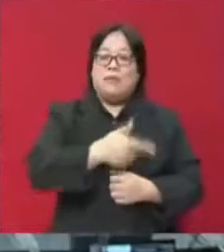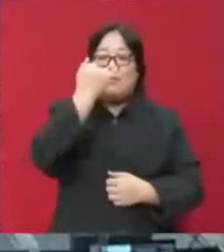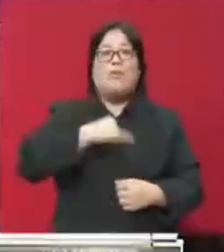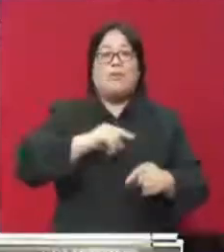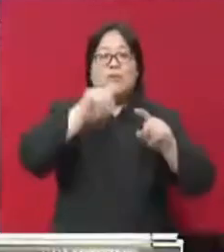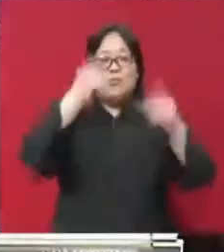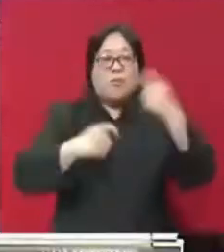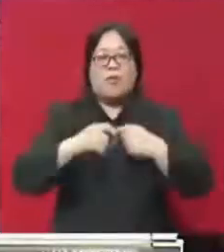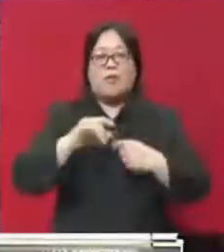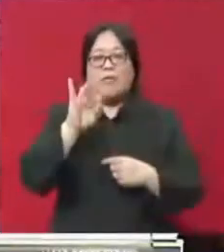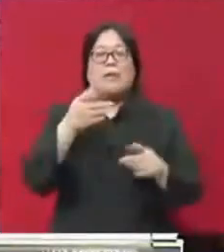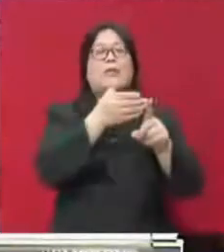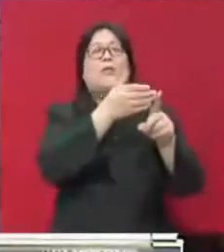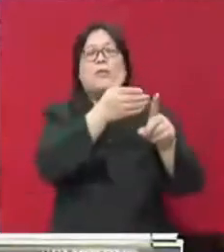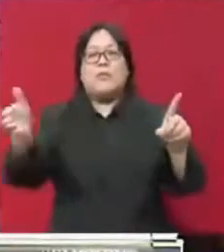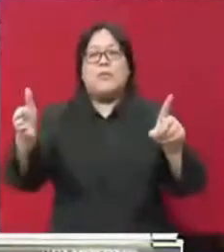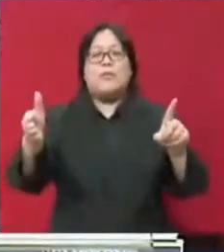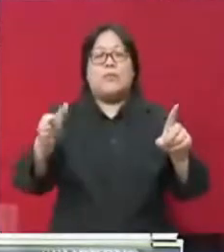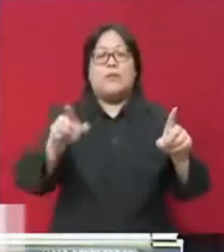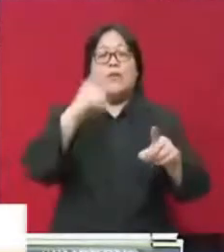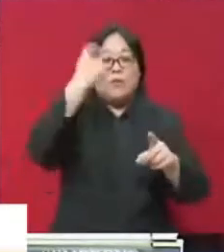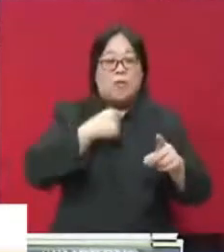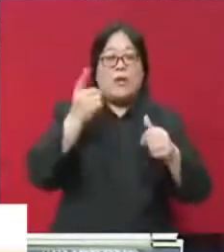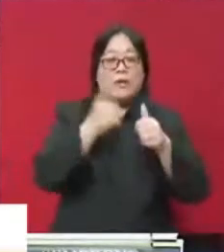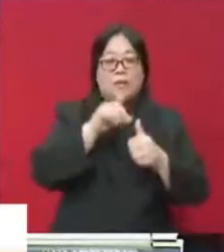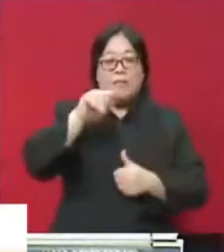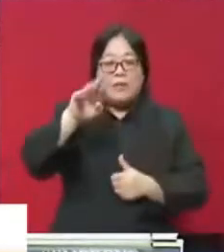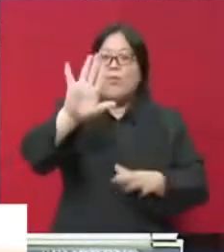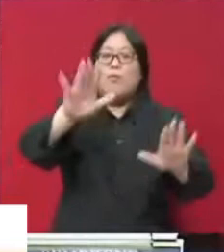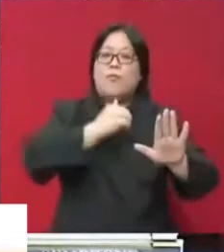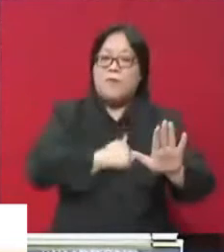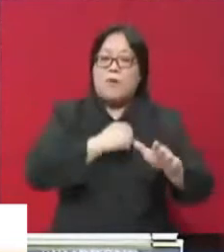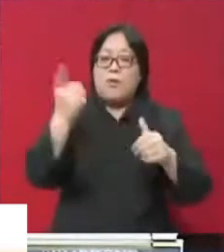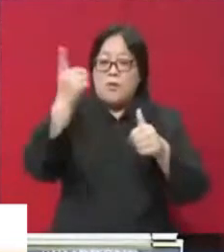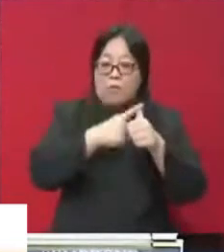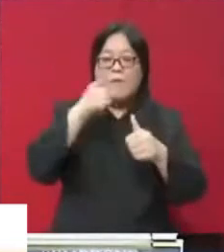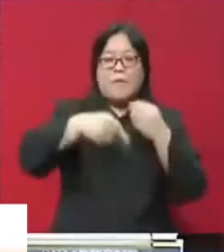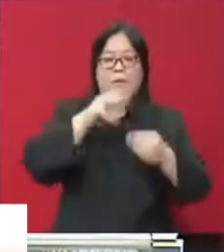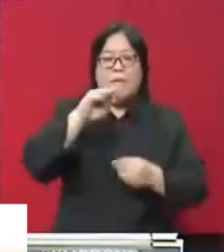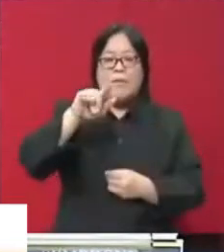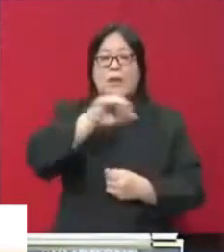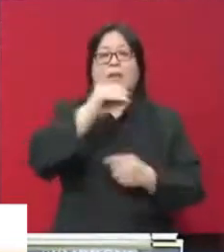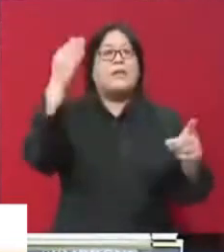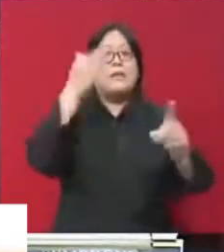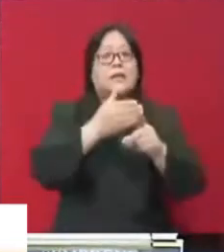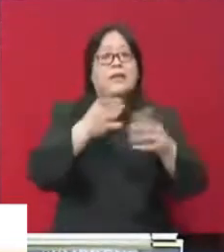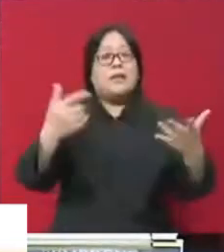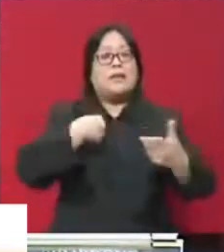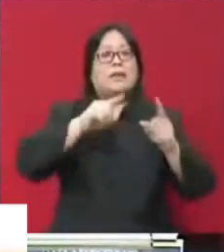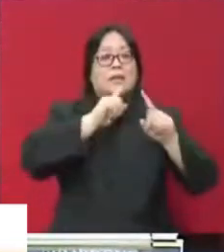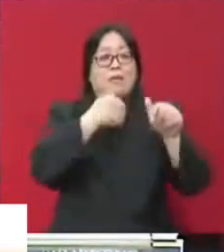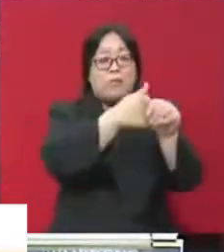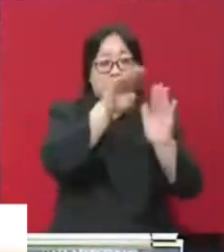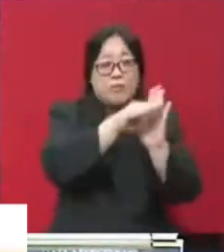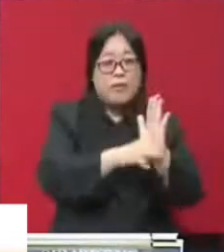Ini soalannya Bumat ni lari sangat jauh. Soalan asal ialah mitra. Tak, minta maaf. Soalan asal ialah mitra dan sasaran. Jadi saya jawab kepada